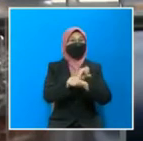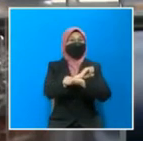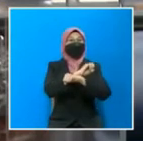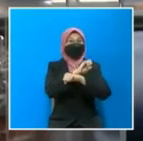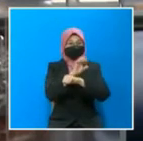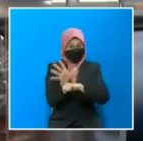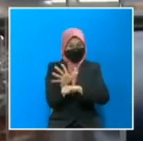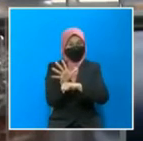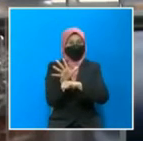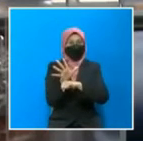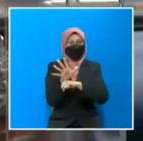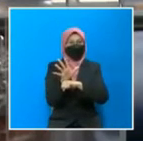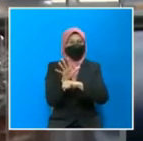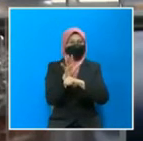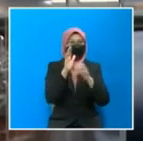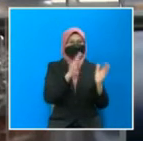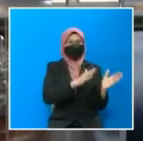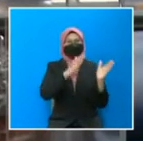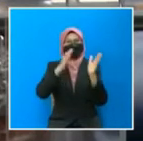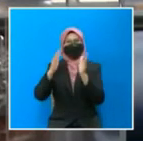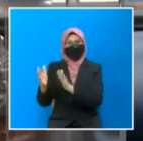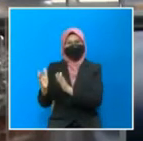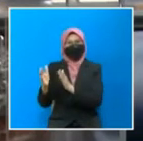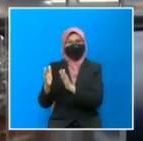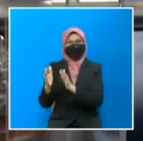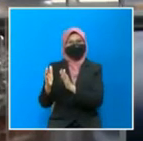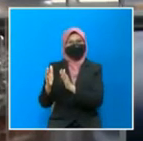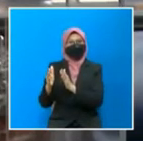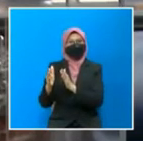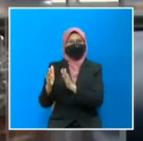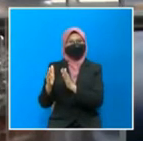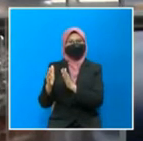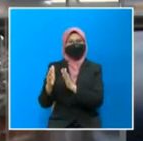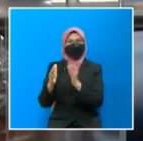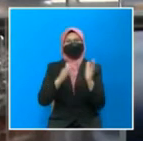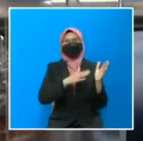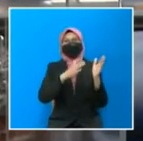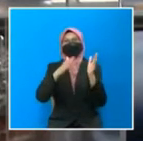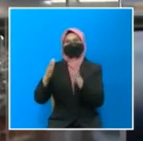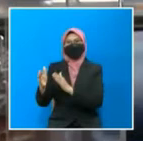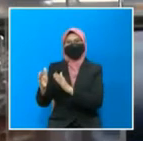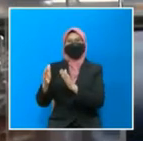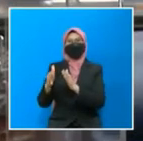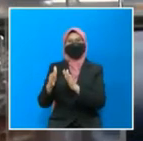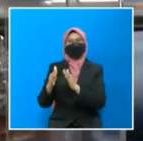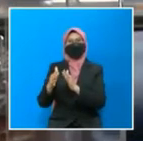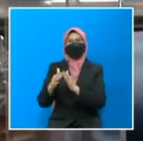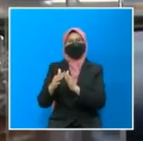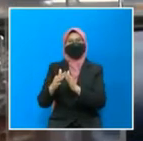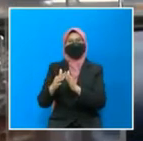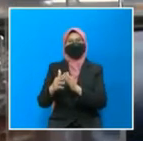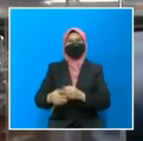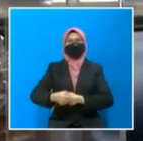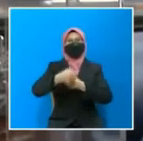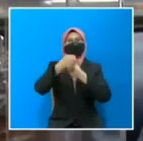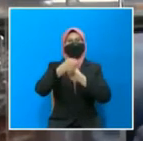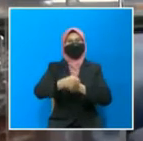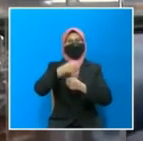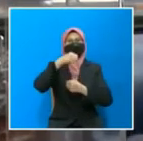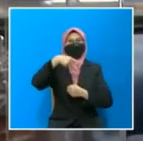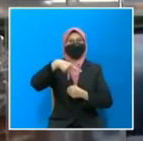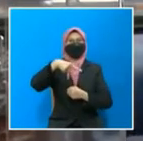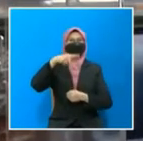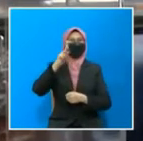dan beralih daripada sekatan pergerakan penuh kepada